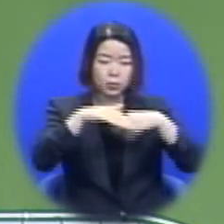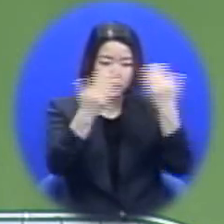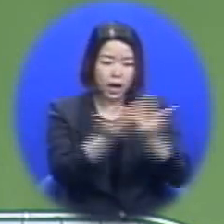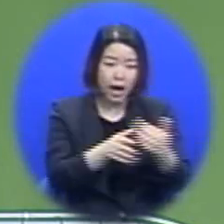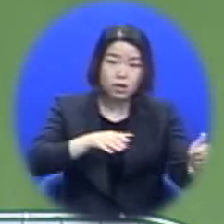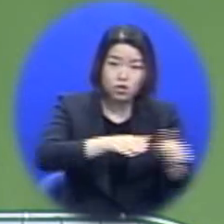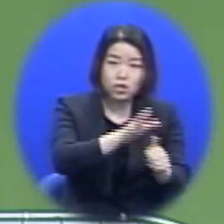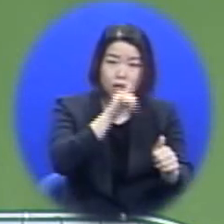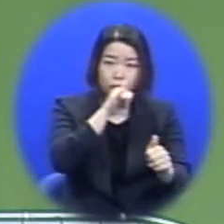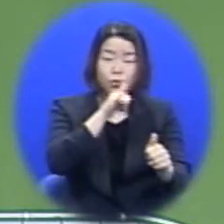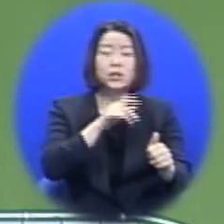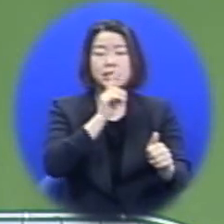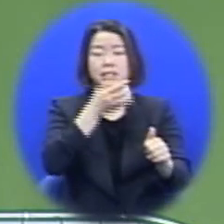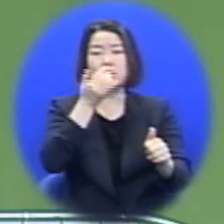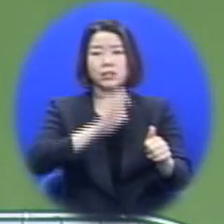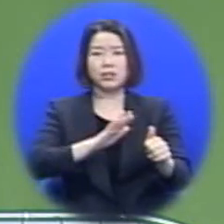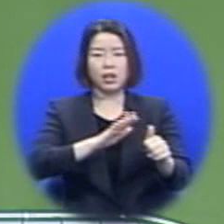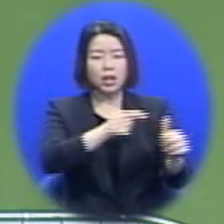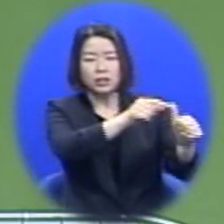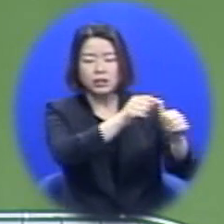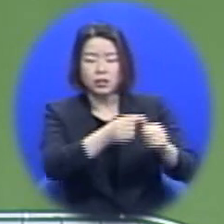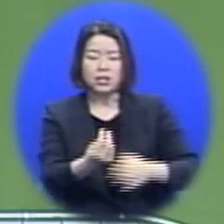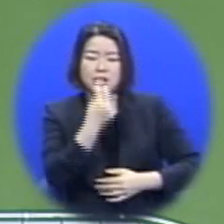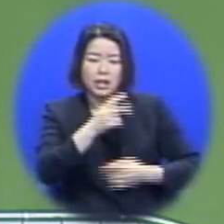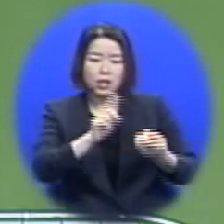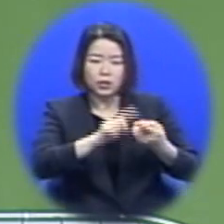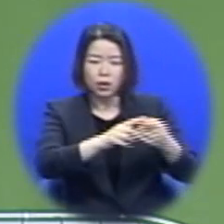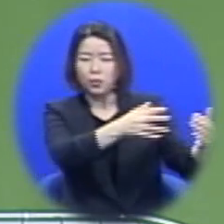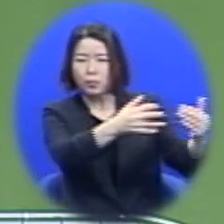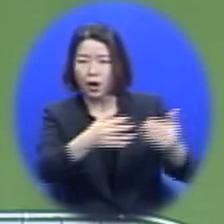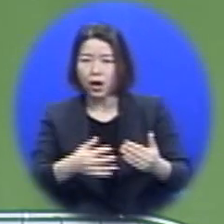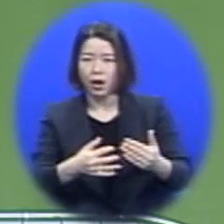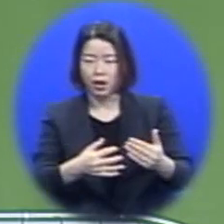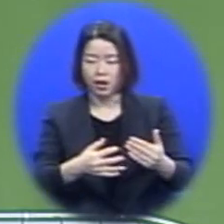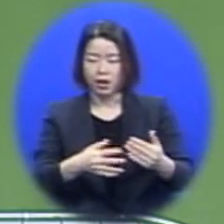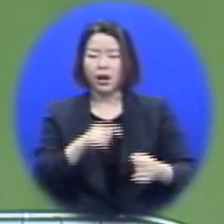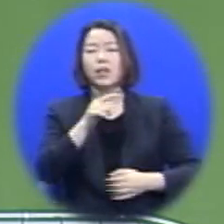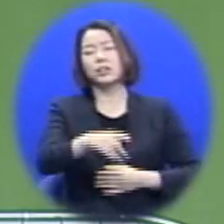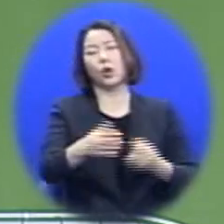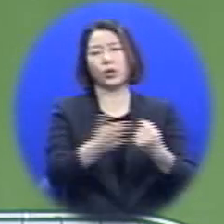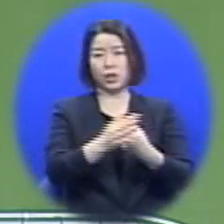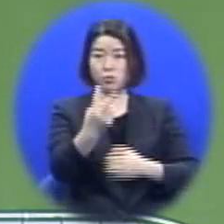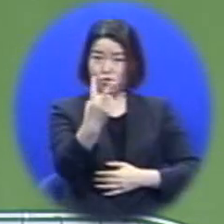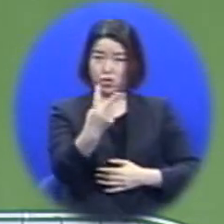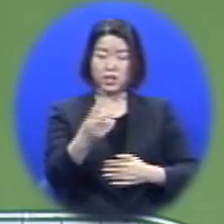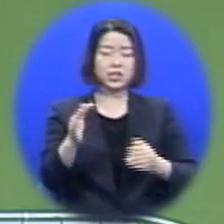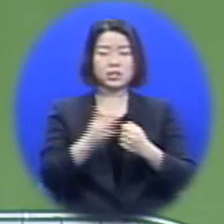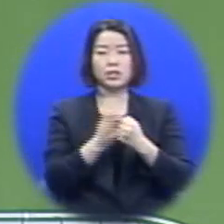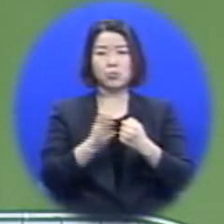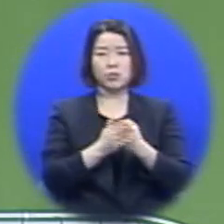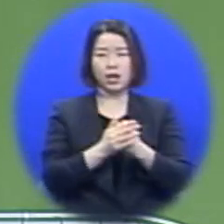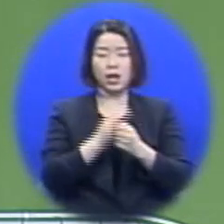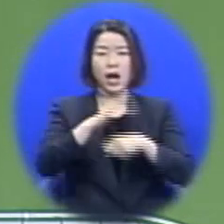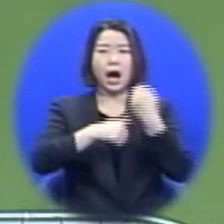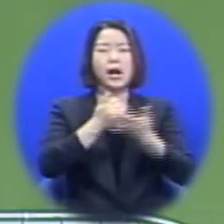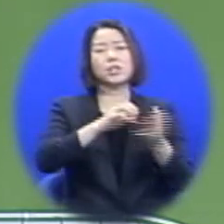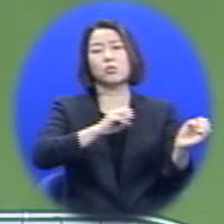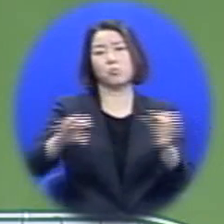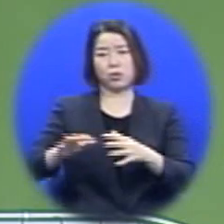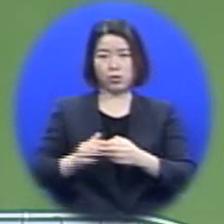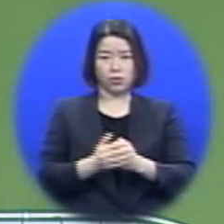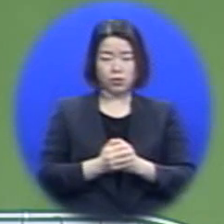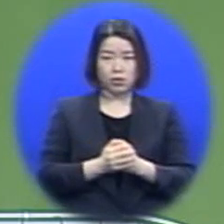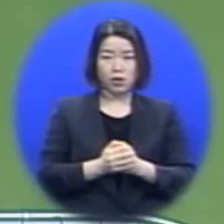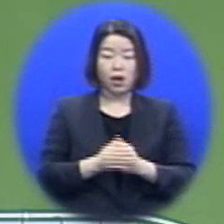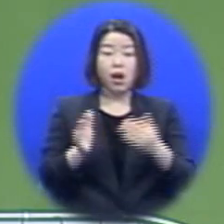불순종의 죄라 하나님이 사울왕을 버리셨습니다. 그에 비하면 다윗의 죄는 말할 수 없이